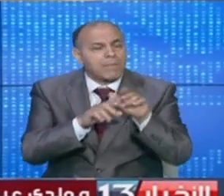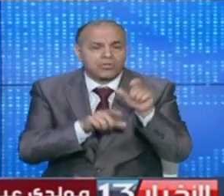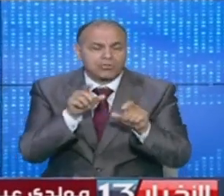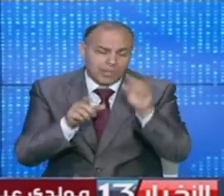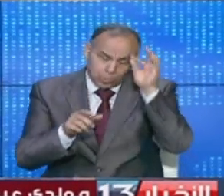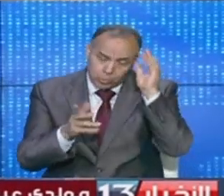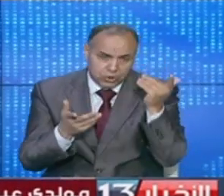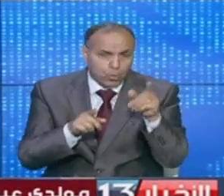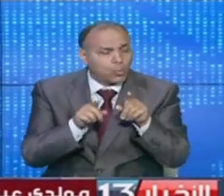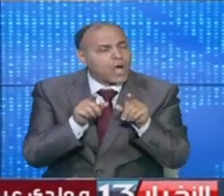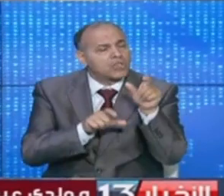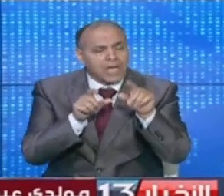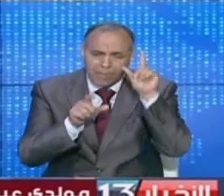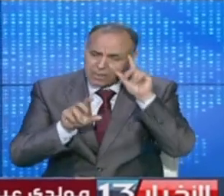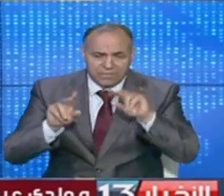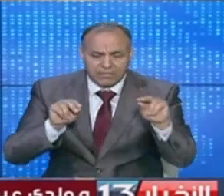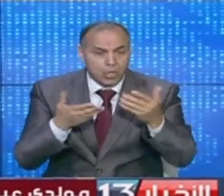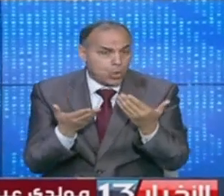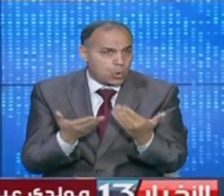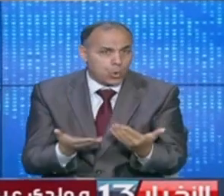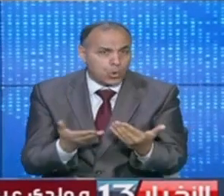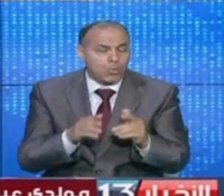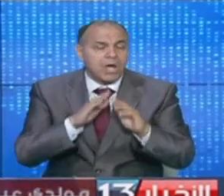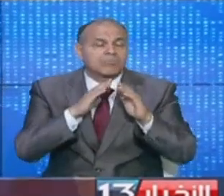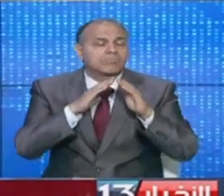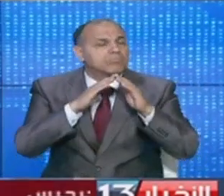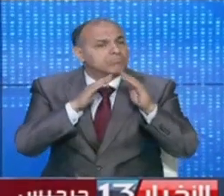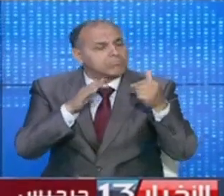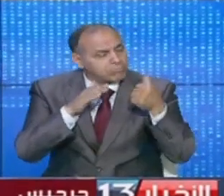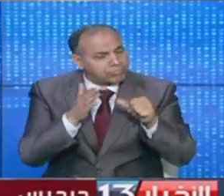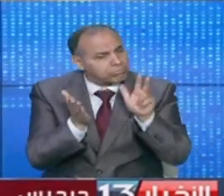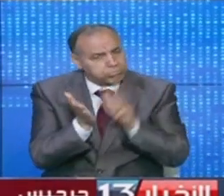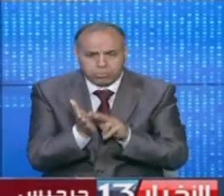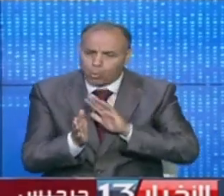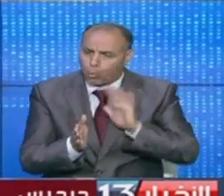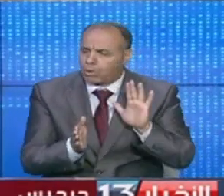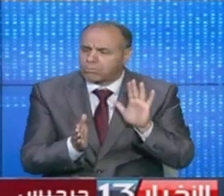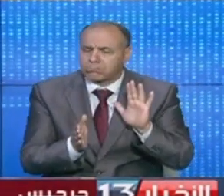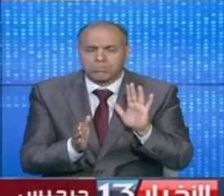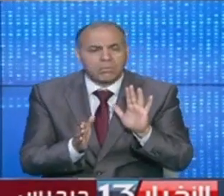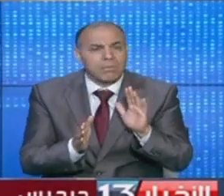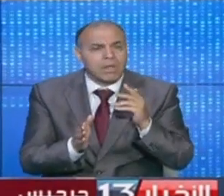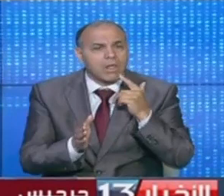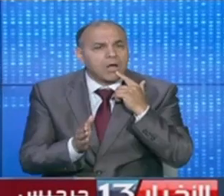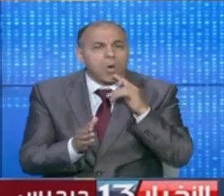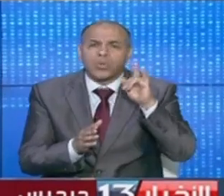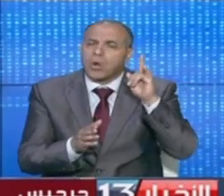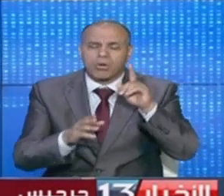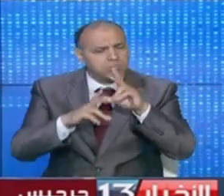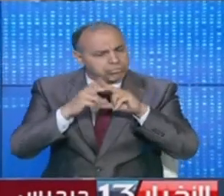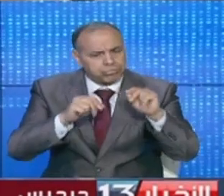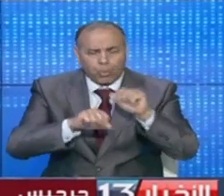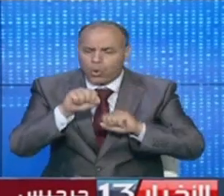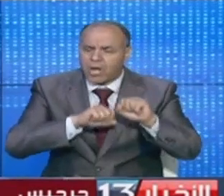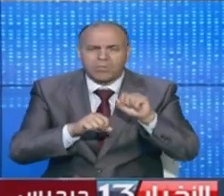التونسي والشعب الليبي اليوم عنها الحجر الصحي قاعد ما يطبق بكل حذافيره تعقيم النظر اللي معنا من البلديه